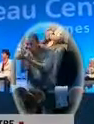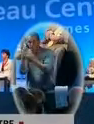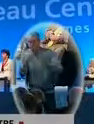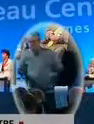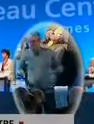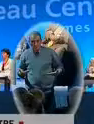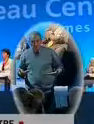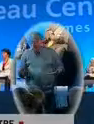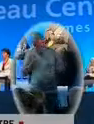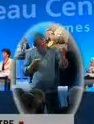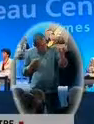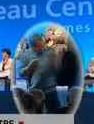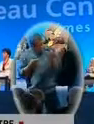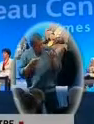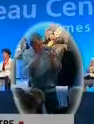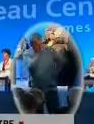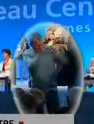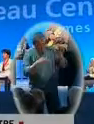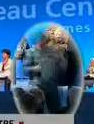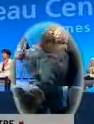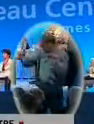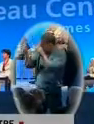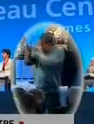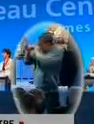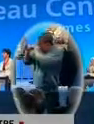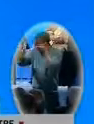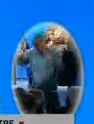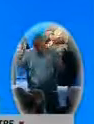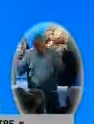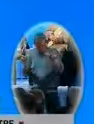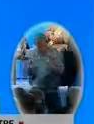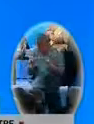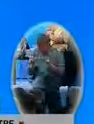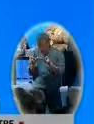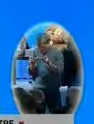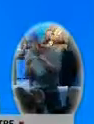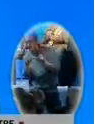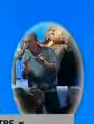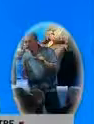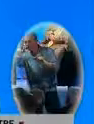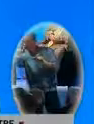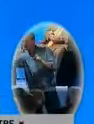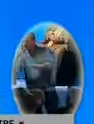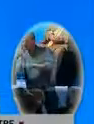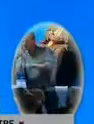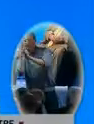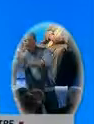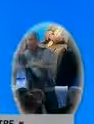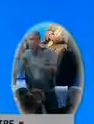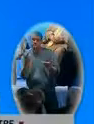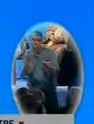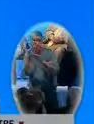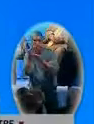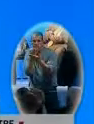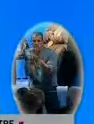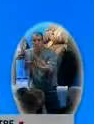à retrouver le rythme de l'histoire, à renouer avec la jeunesse du monde. La France ne saurait rester à l'écart. Notre